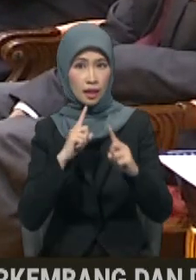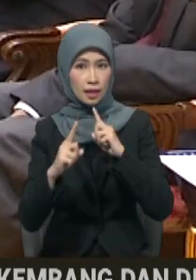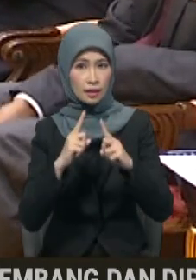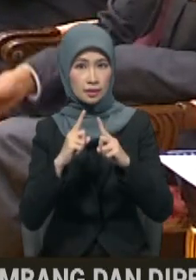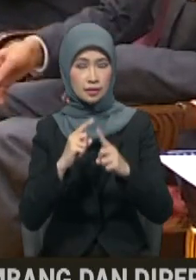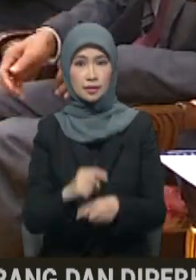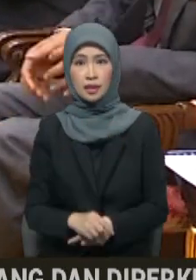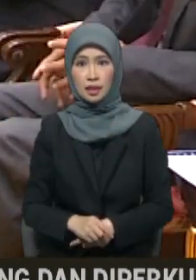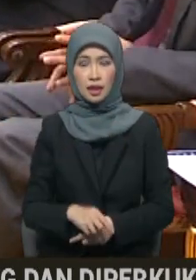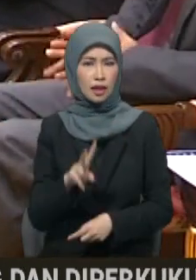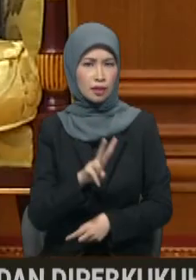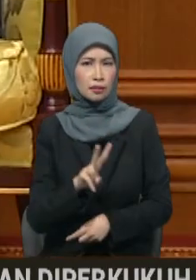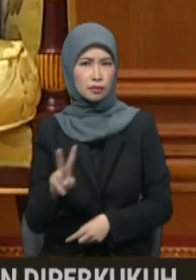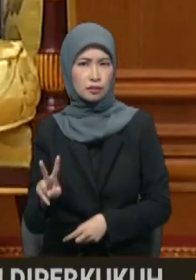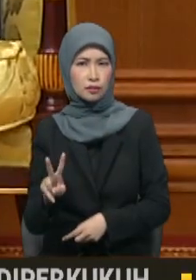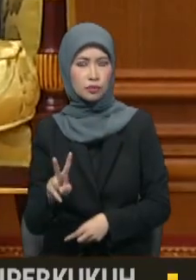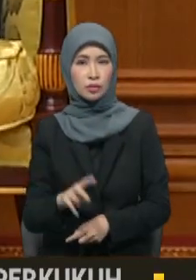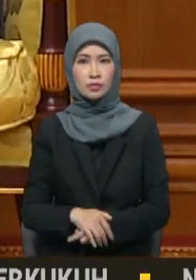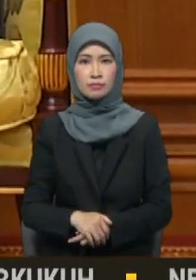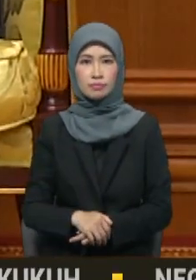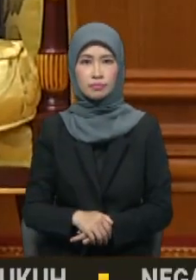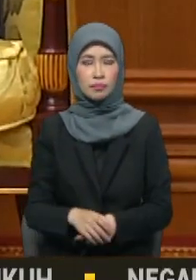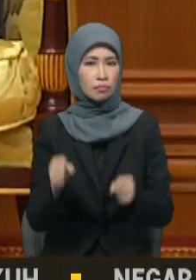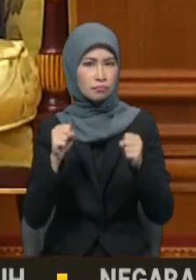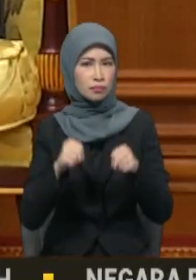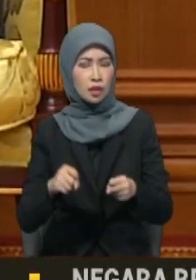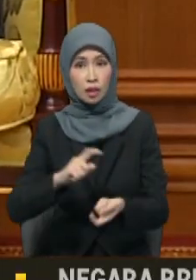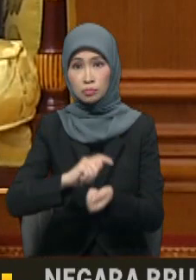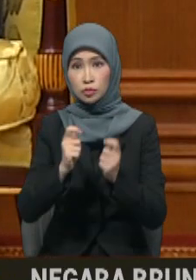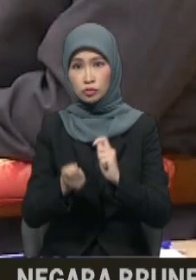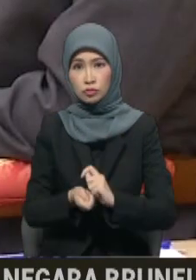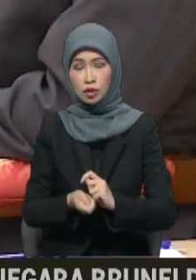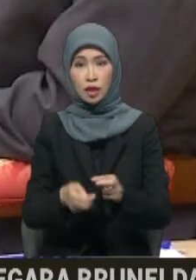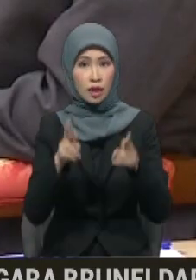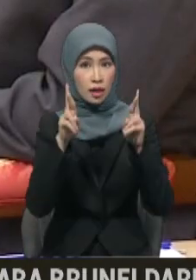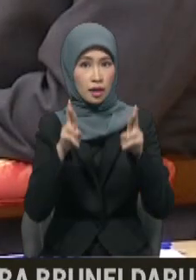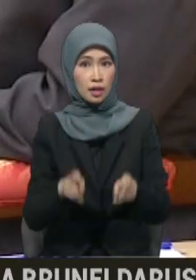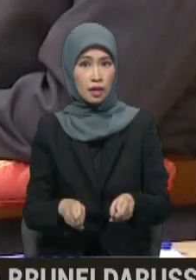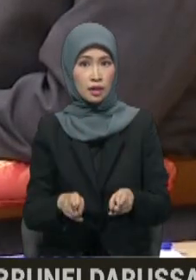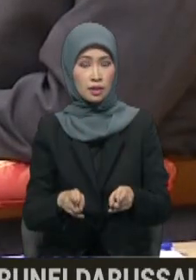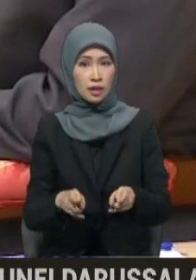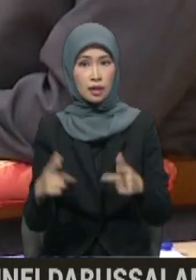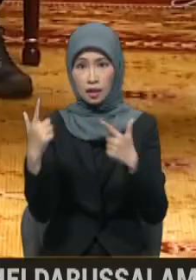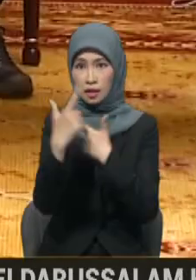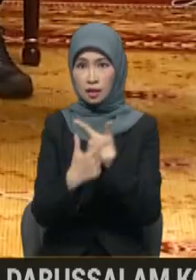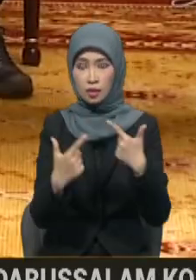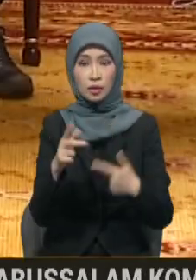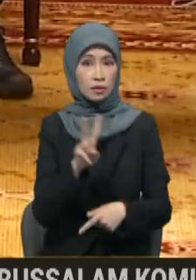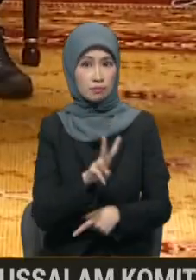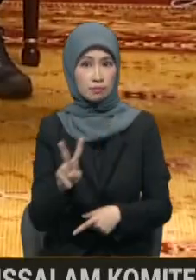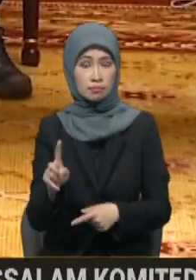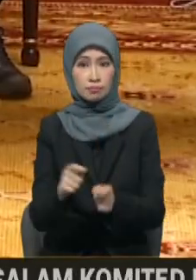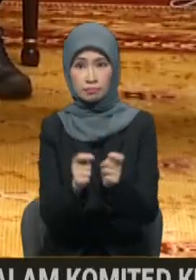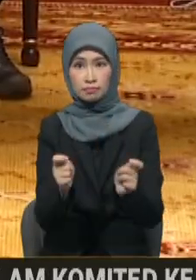dua Hala yang diharapkan dapat ditubuhkan terutamanya dalam pertukaran antara rakyat lawatan antara kedua-dua pihak dan juga